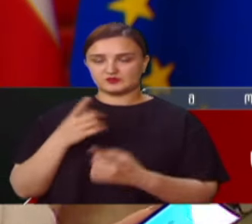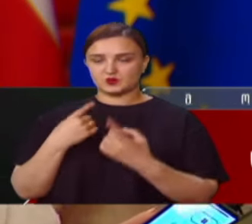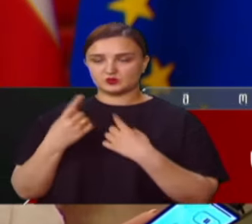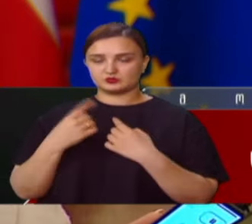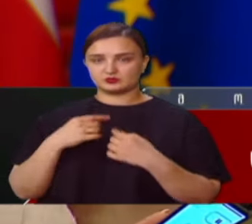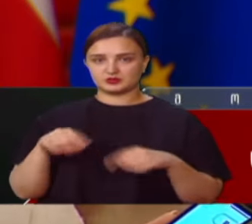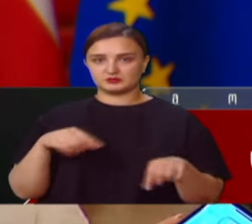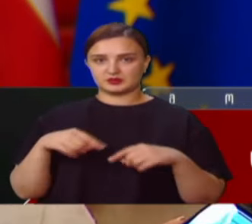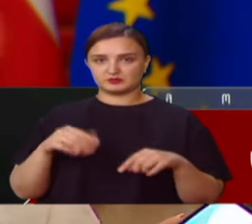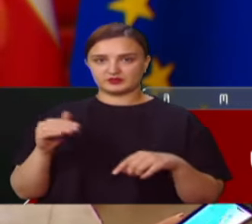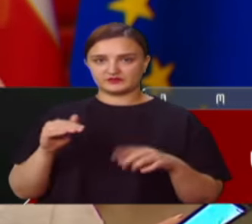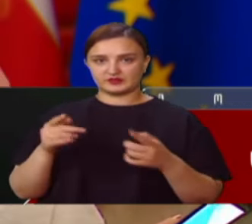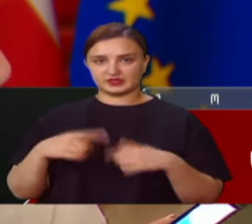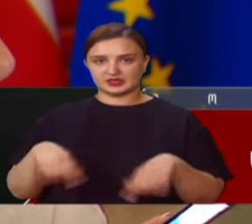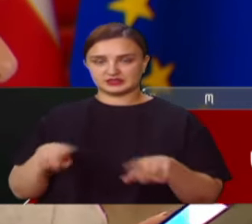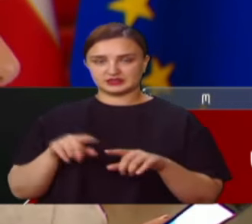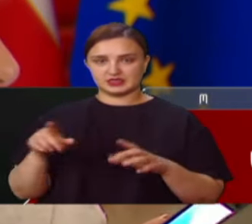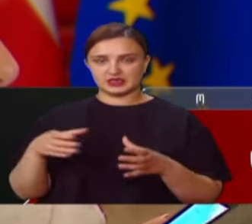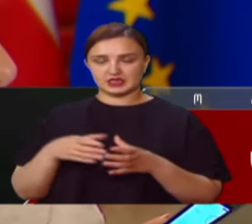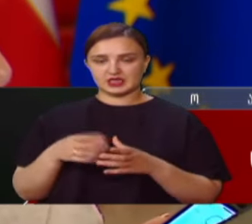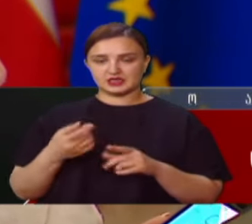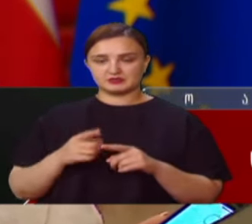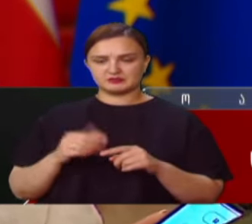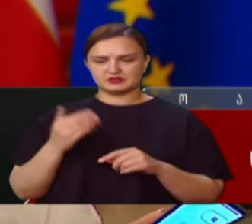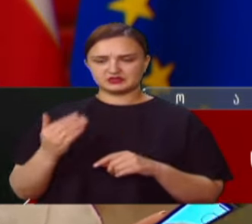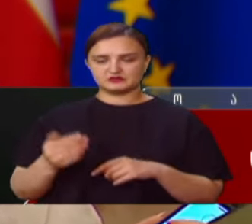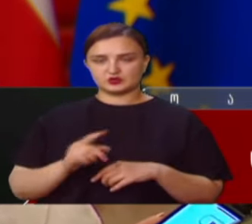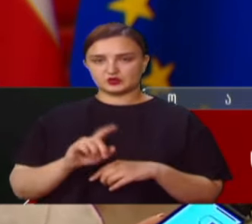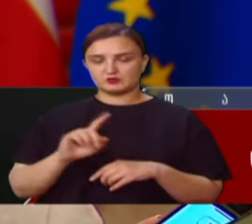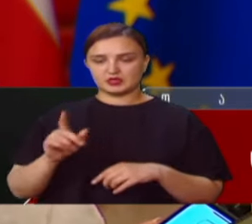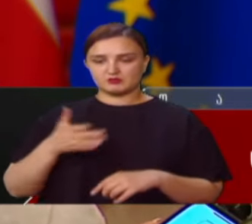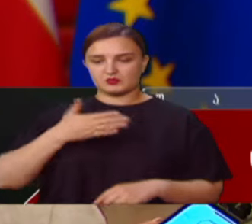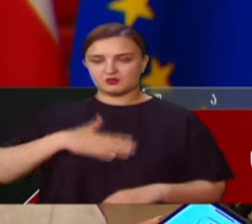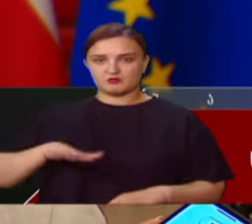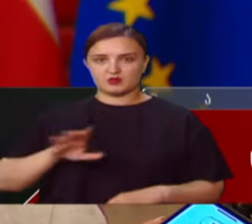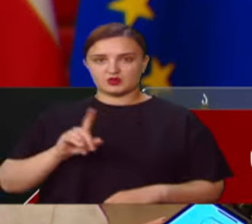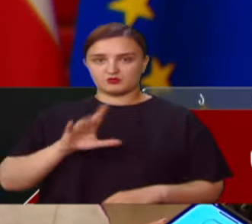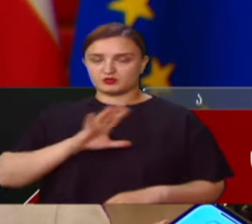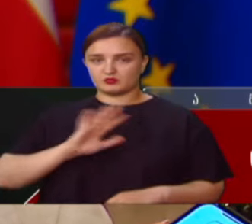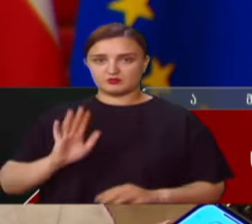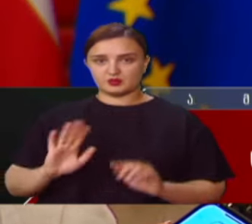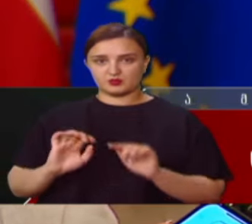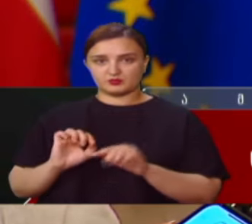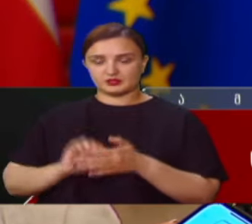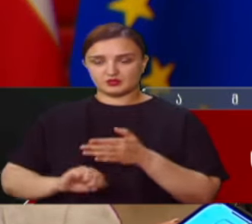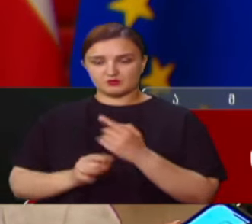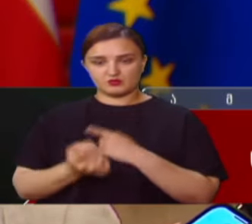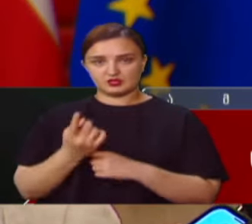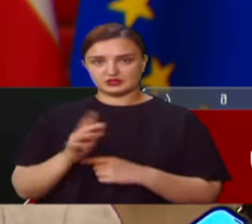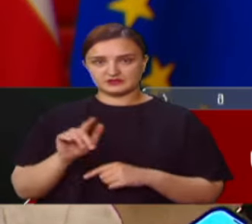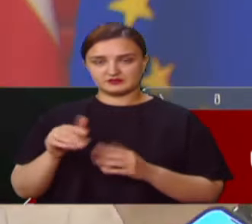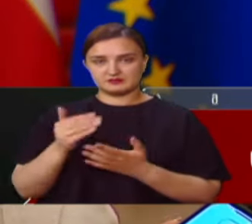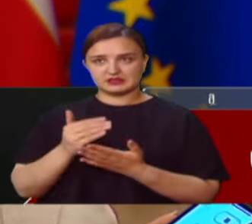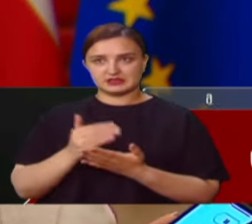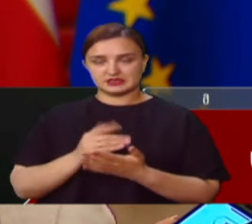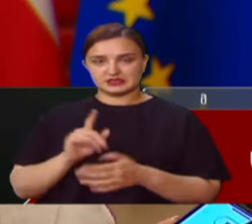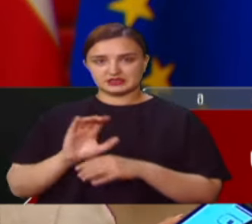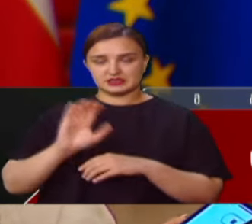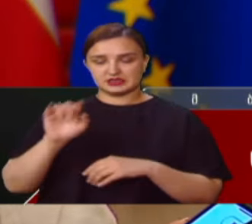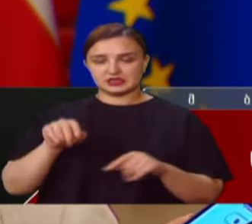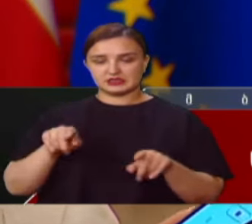ფეხბურთის ფედერაციასთან, ნაკრებთან, იმისათვის, რომ რაიმე უკმაყოფილება არ გამოეწვია იმ სიას, რომელიც გაიგზავნებოდა.